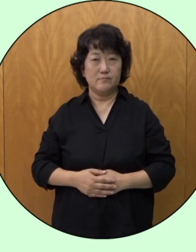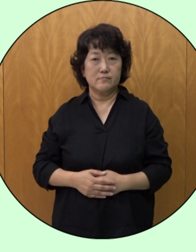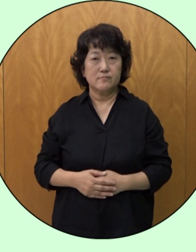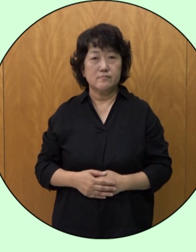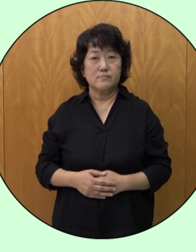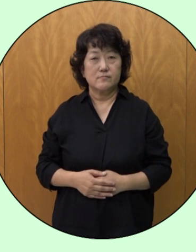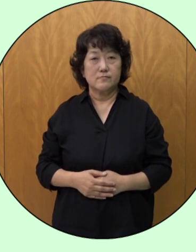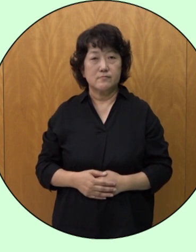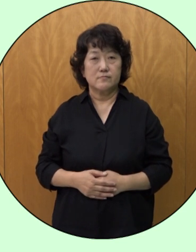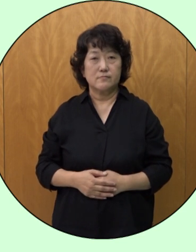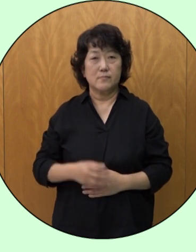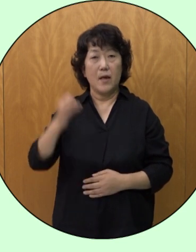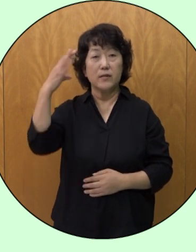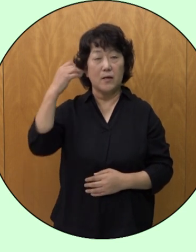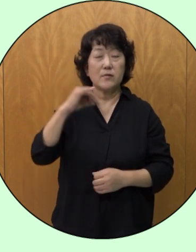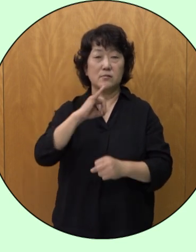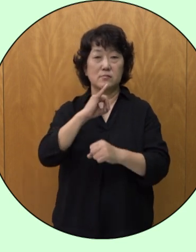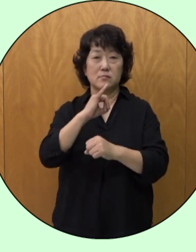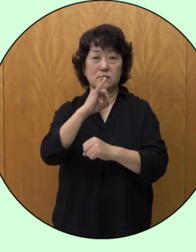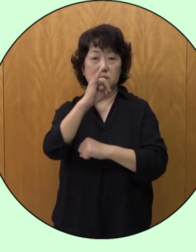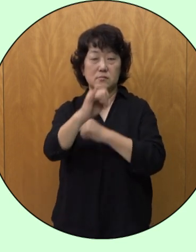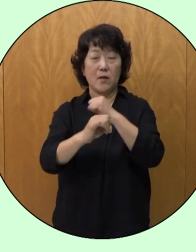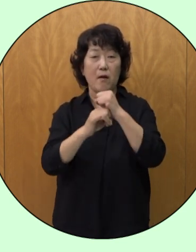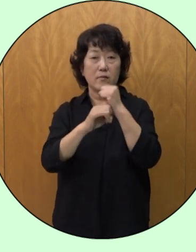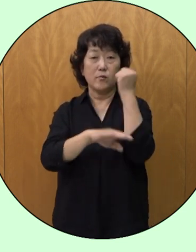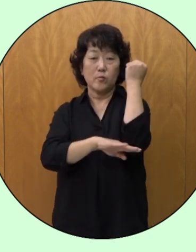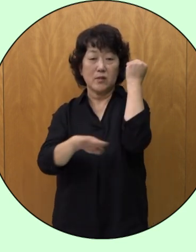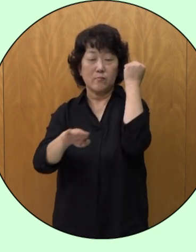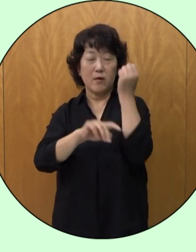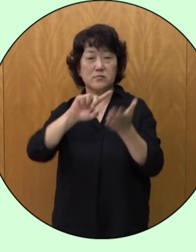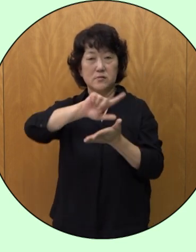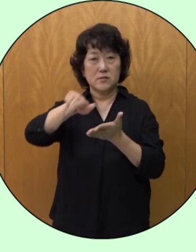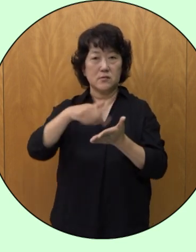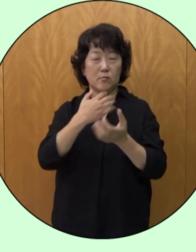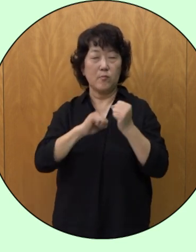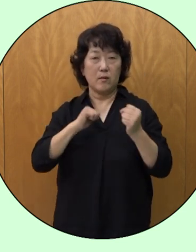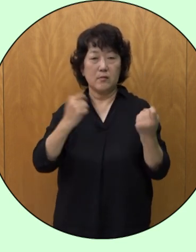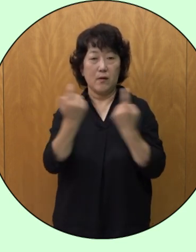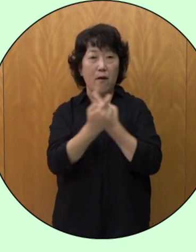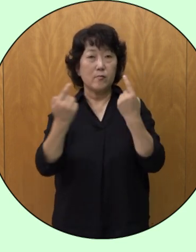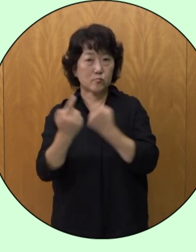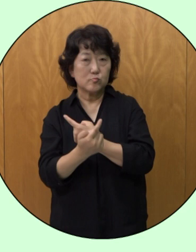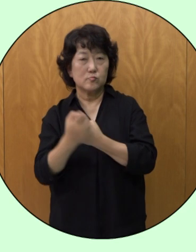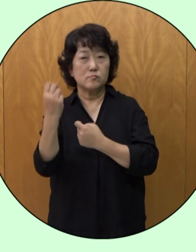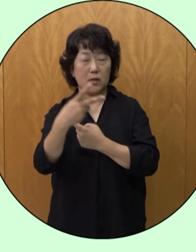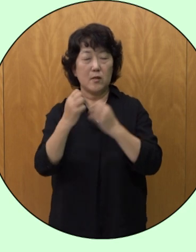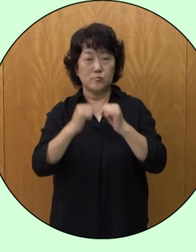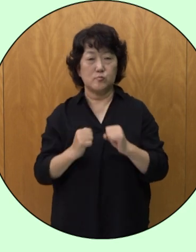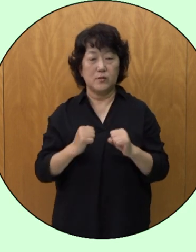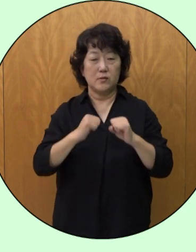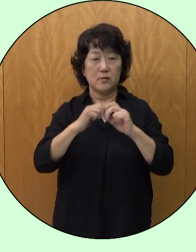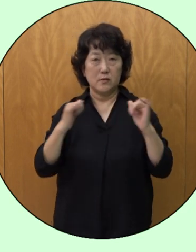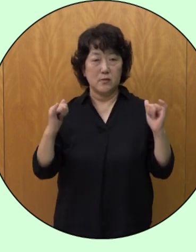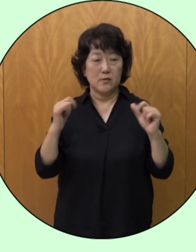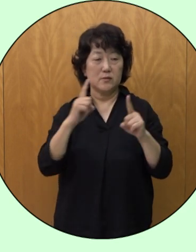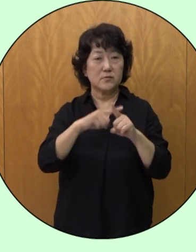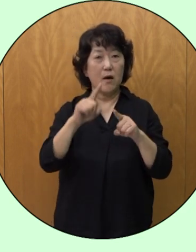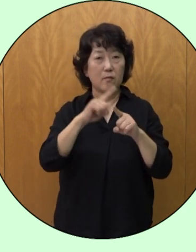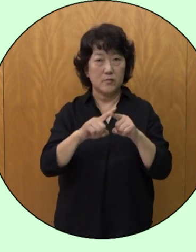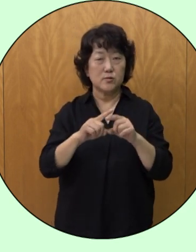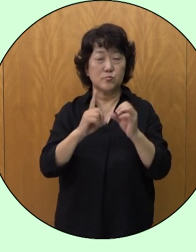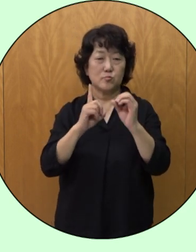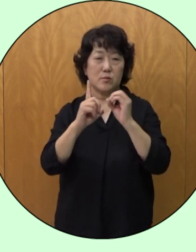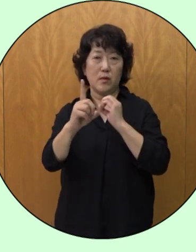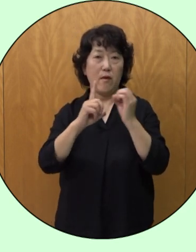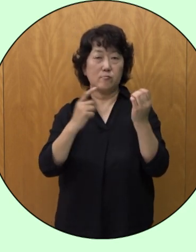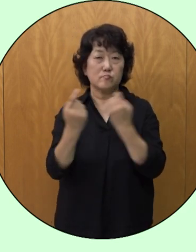光ブロードバンド基盤は地域活性化への取り組みや、住民サービスにおける DX を推進する上でも、